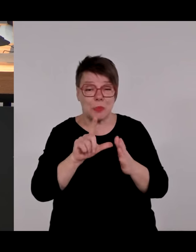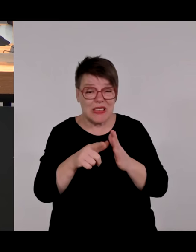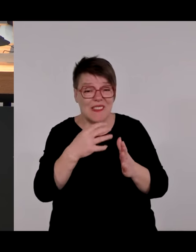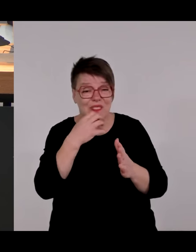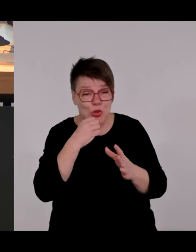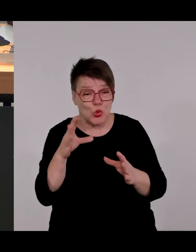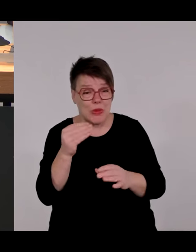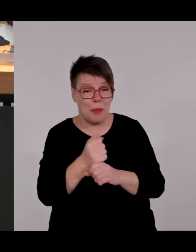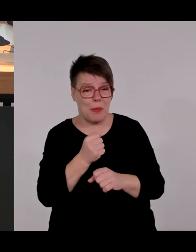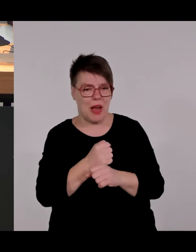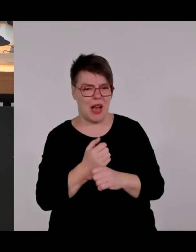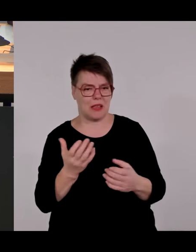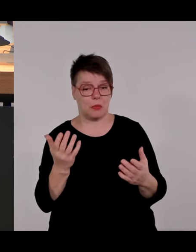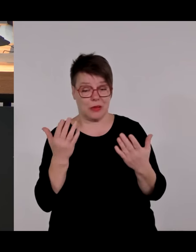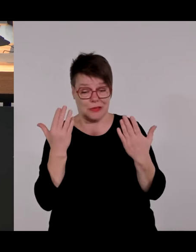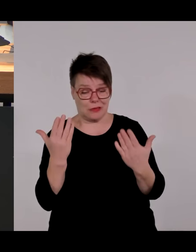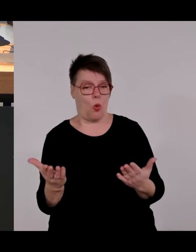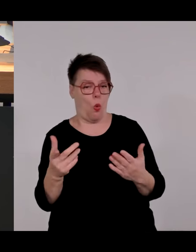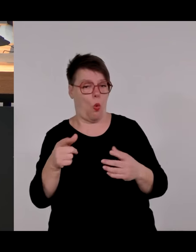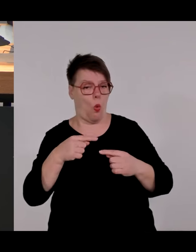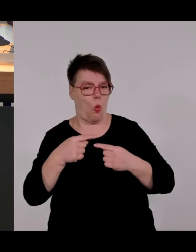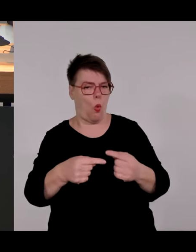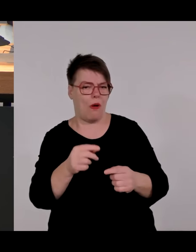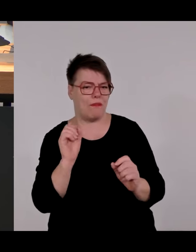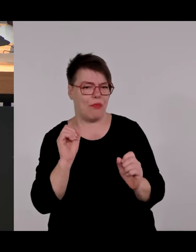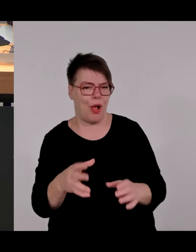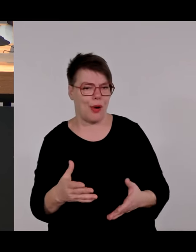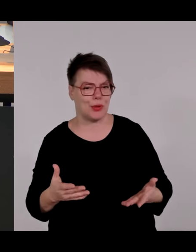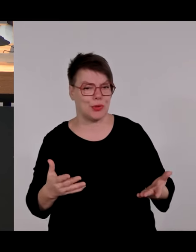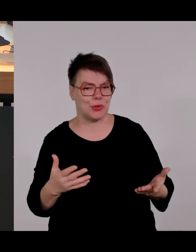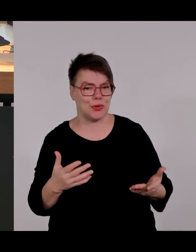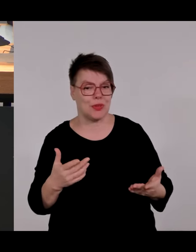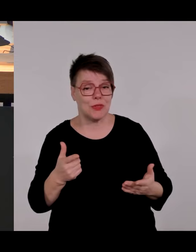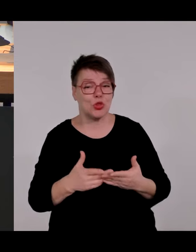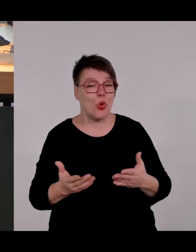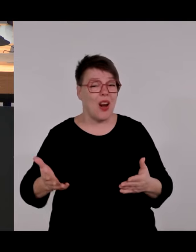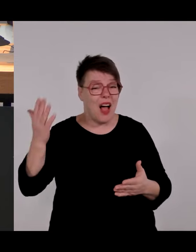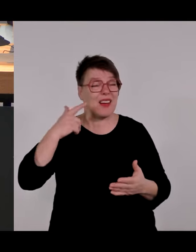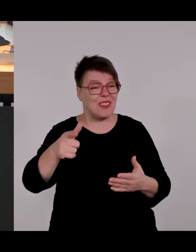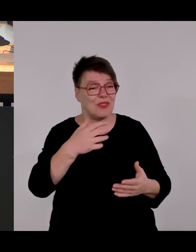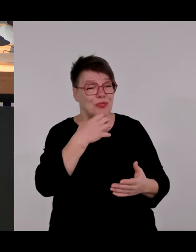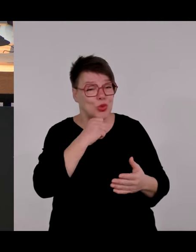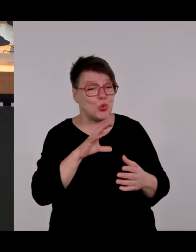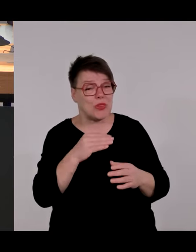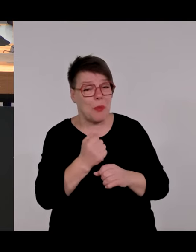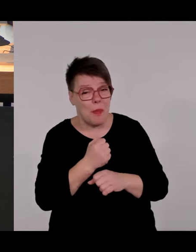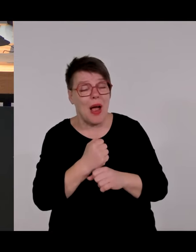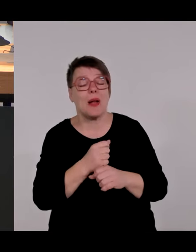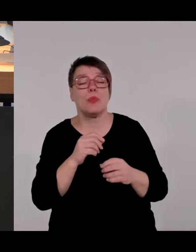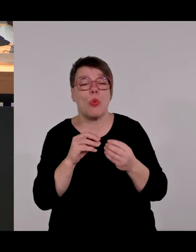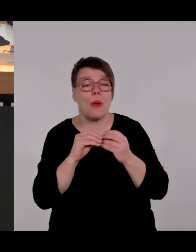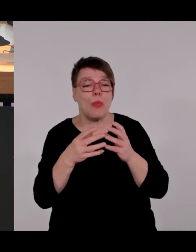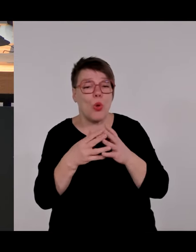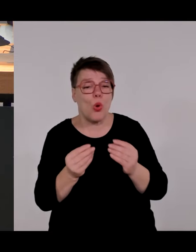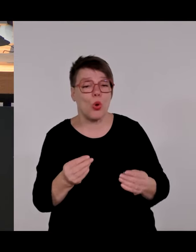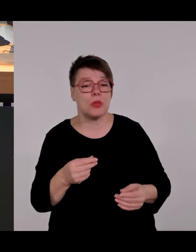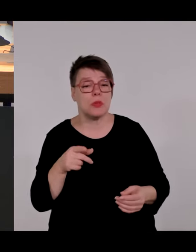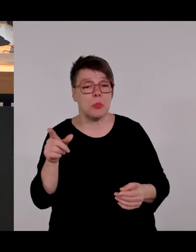bitte, wer soll denn die Menschen dann abends aus dem Park holen bei der Schließung? Wer wird denn gerufen, wenn einige nicht gehen